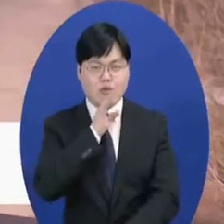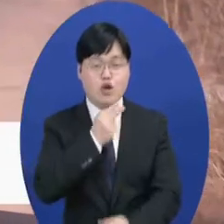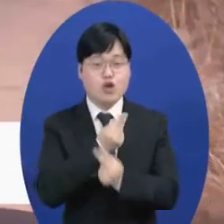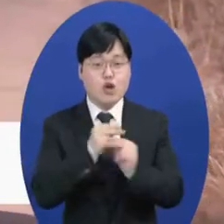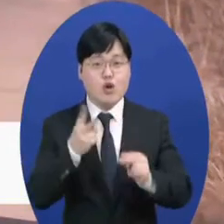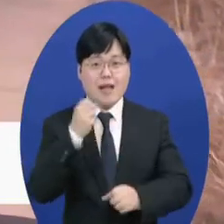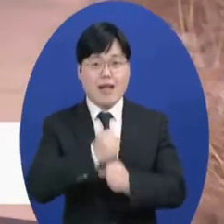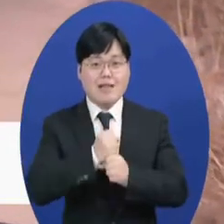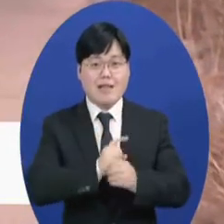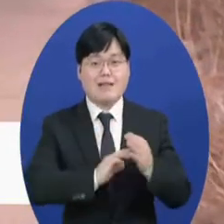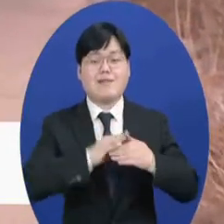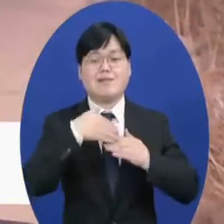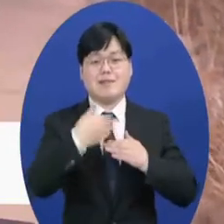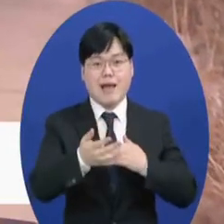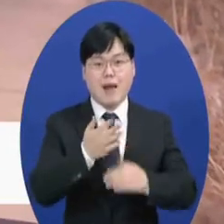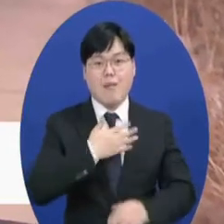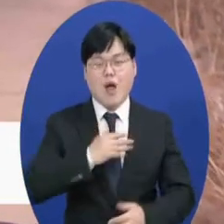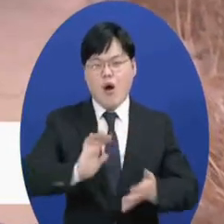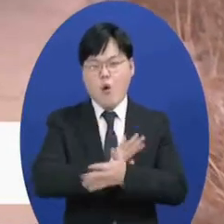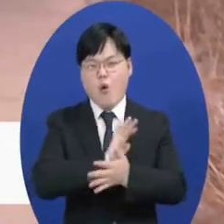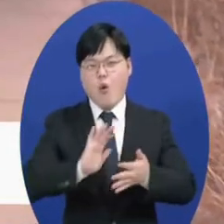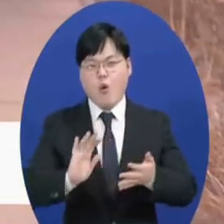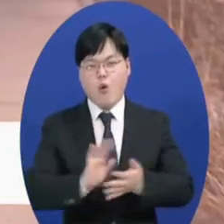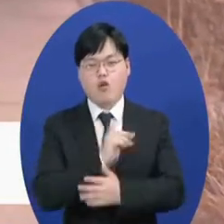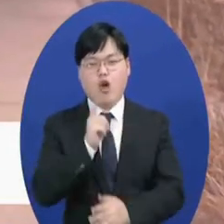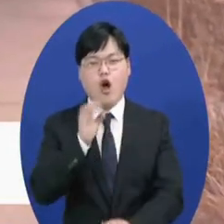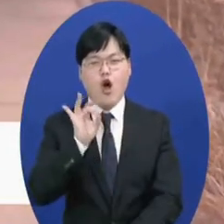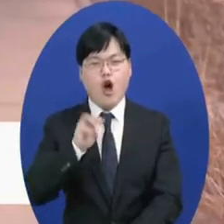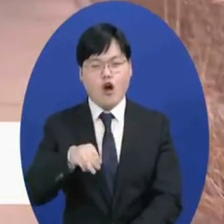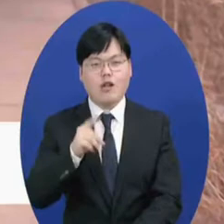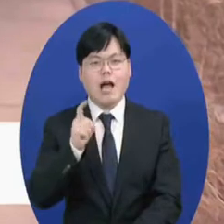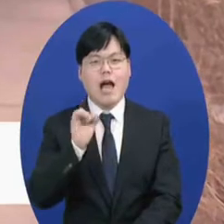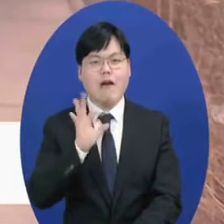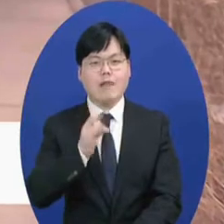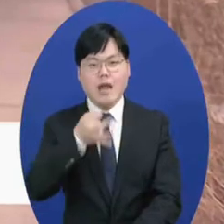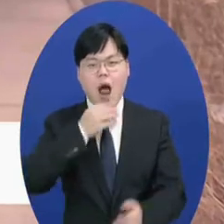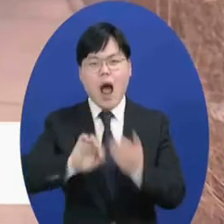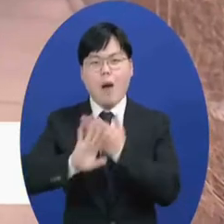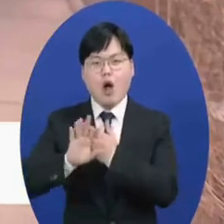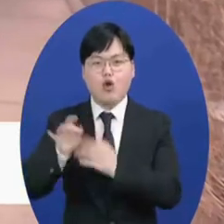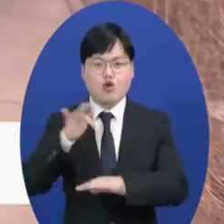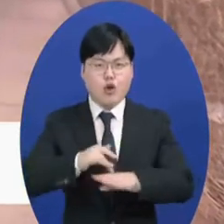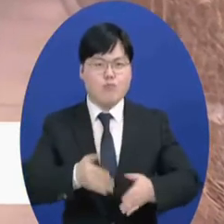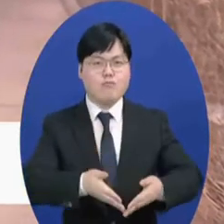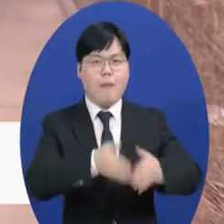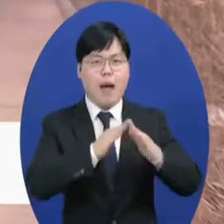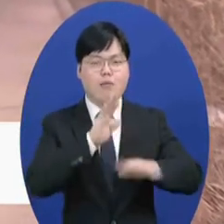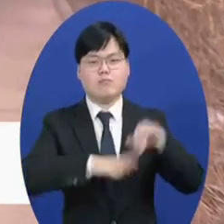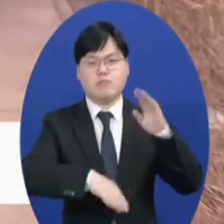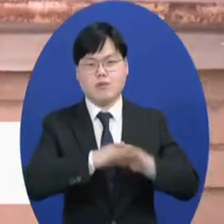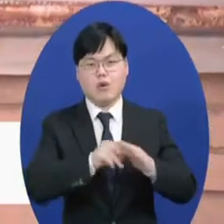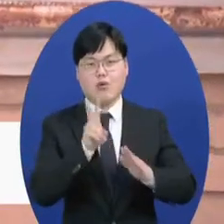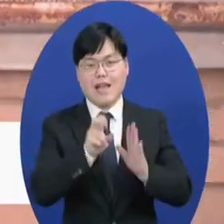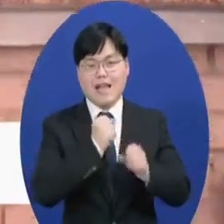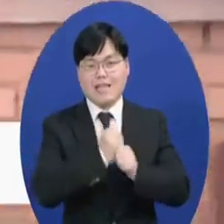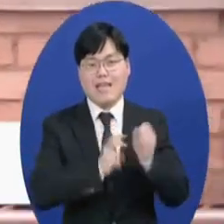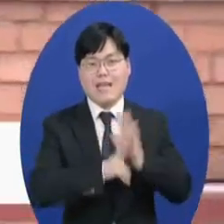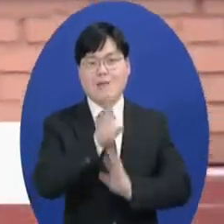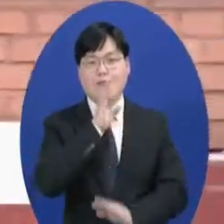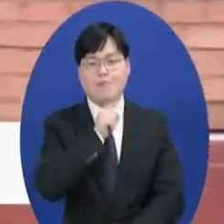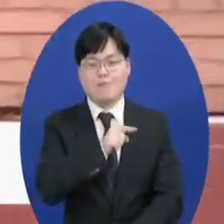үйл ажиллагаа хэрэгсэний үр дүнд бид нэг даруй хорт хадраас урсан сэргийлэх төвийг барих байгуулах үйл ажиллагааг ороо явчих